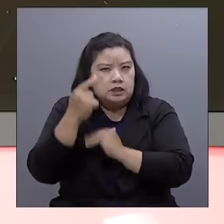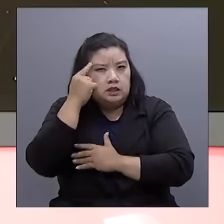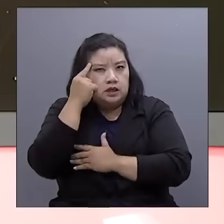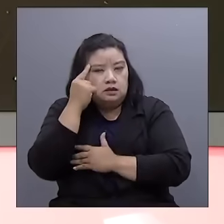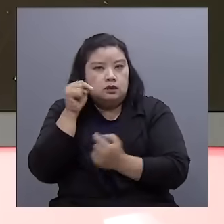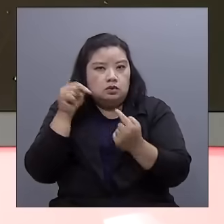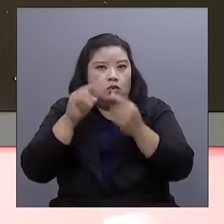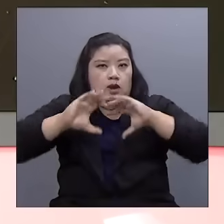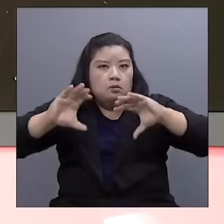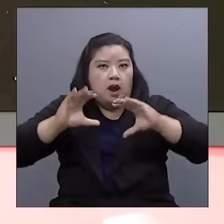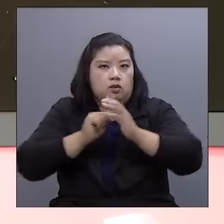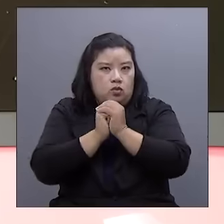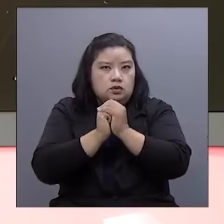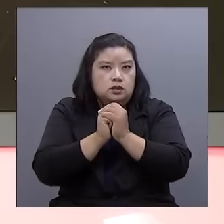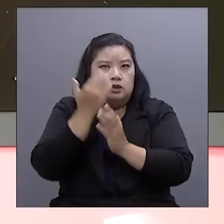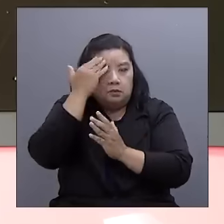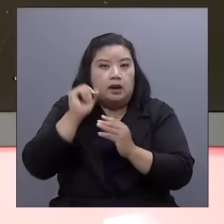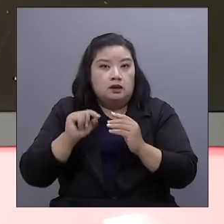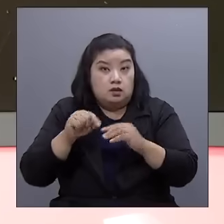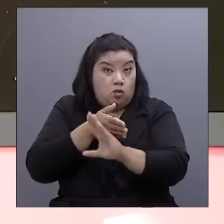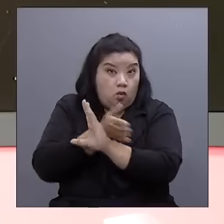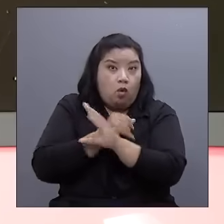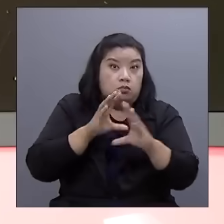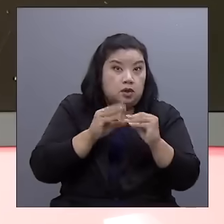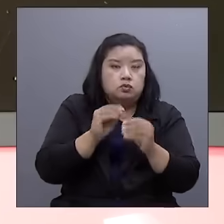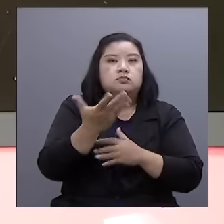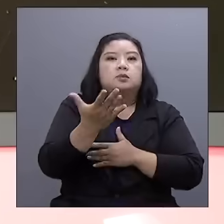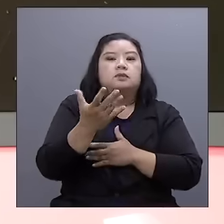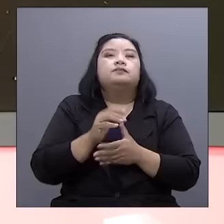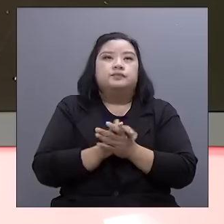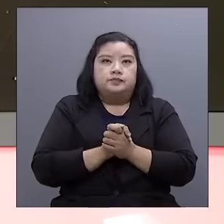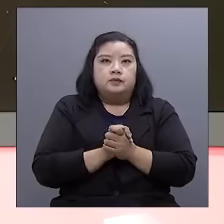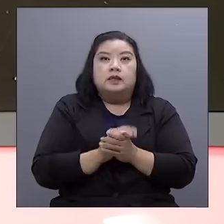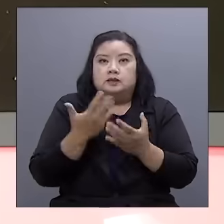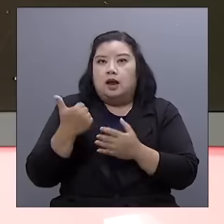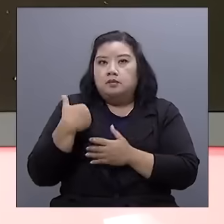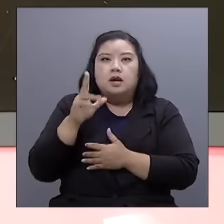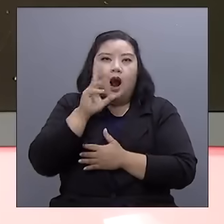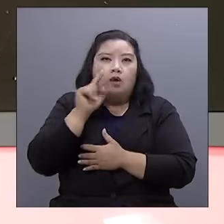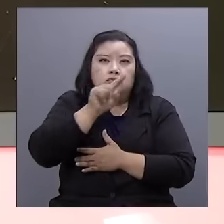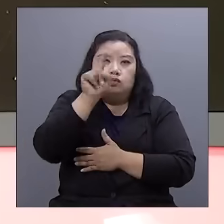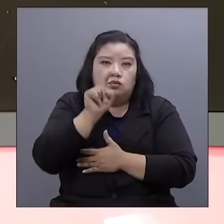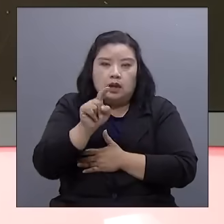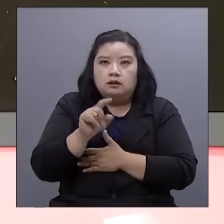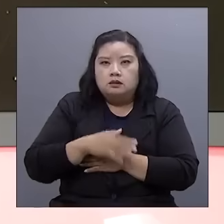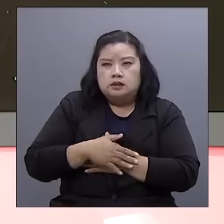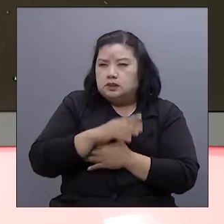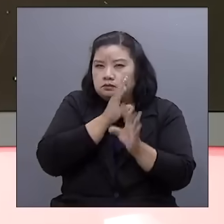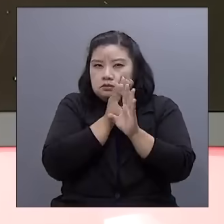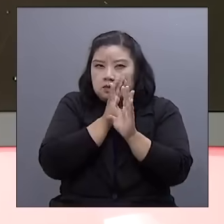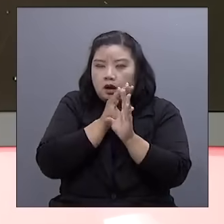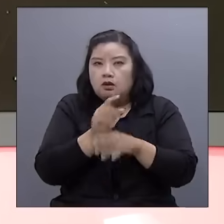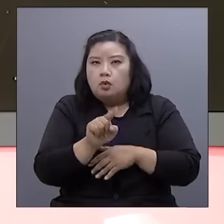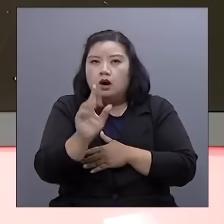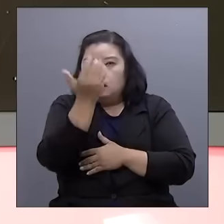รัฐบาลจีนค่ะในการเรียกประชุมก่อนกำหนดซึ่งจุดนี้เองยิ่งโหมกระพือความสงสัยของสาธารณชนนะคะเกี่ยวกับสิ่งที่